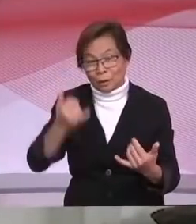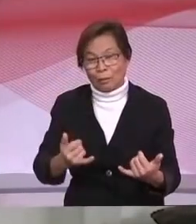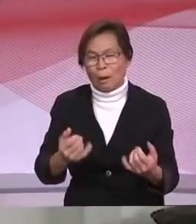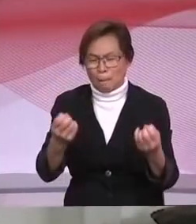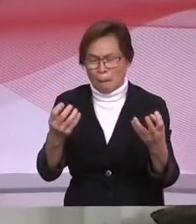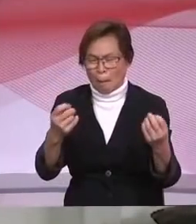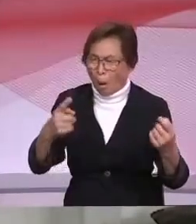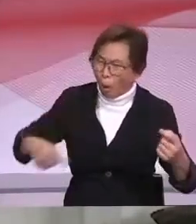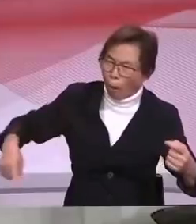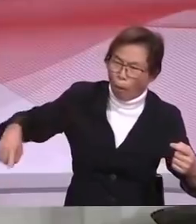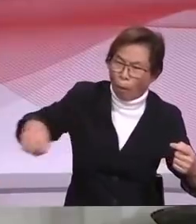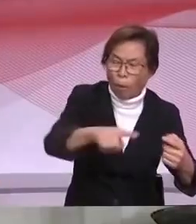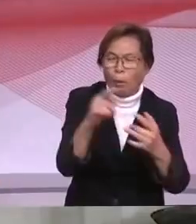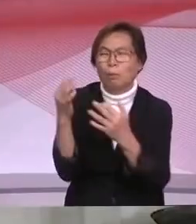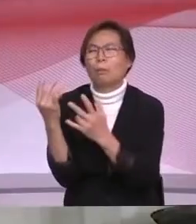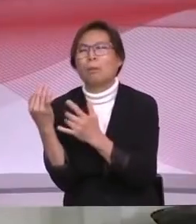ramai yang ternanti-nanti